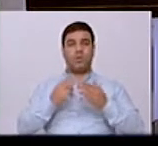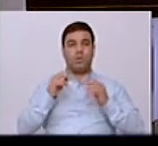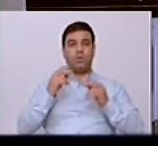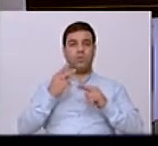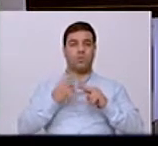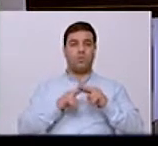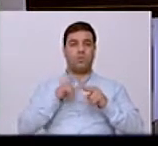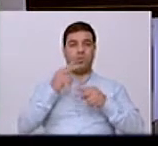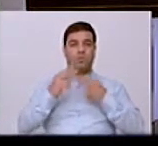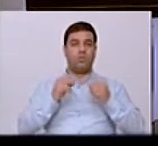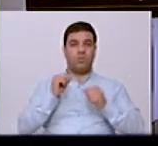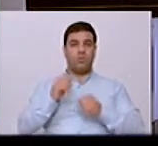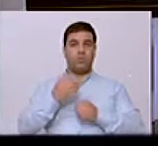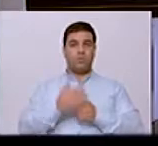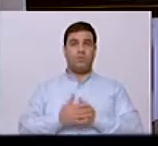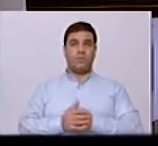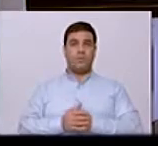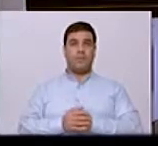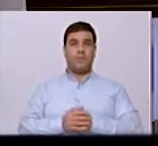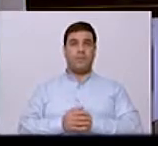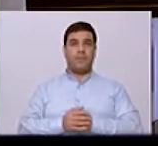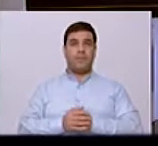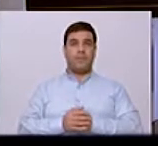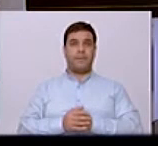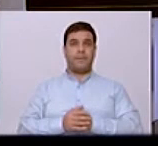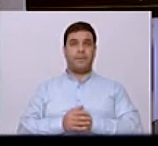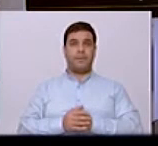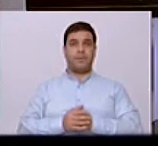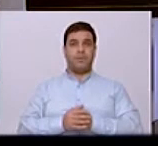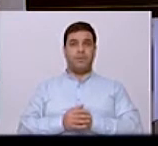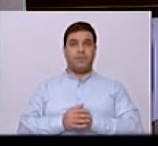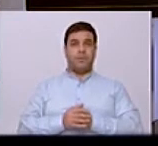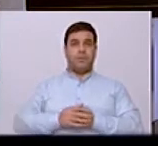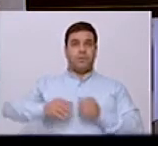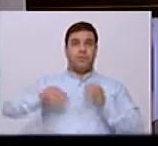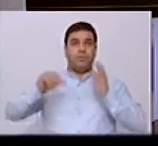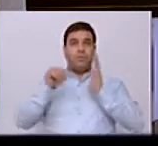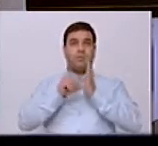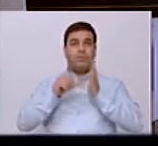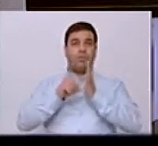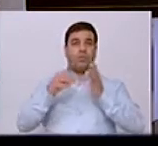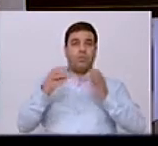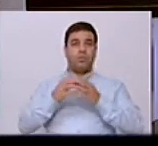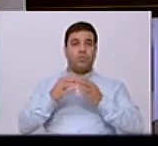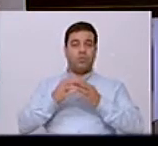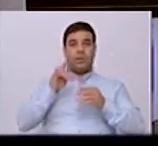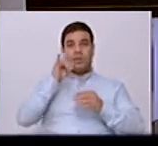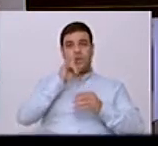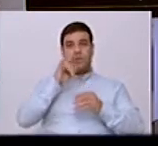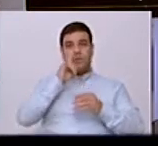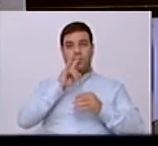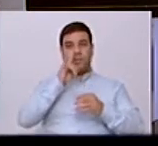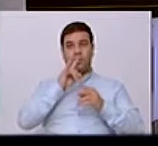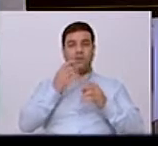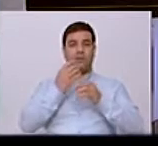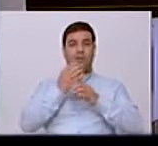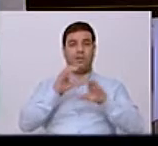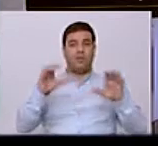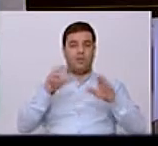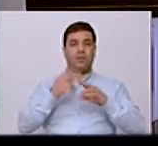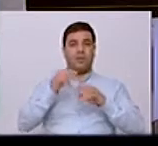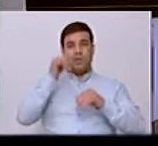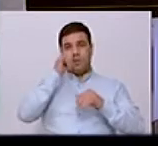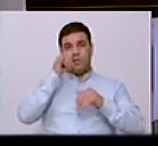chiqishini kuzatishimiz mumkin. Demak, 6-guruhni neftni eksport qiluvchi davlatlar kiradi.